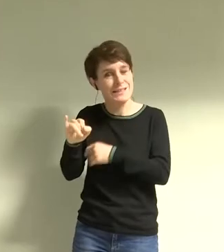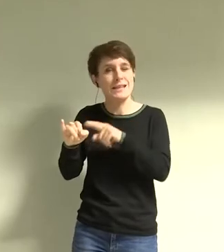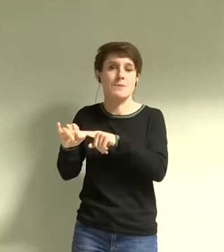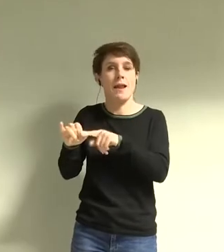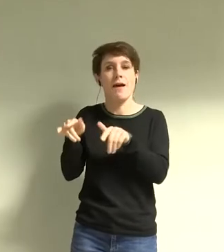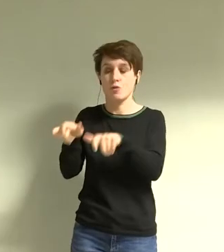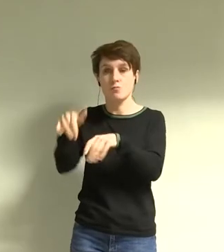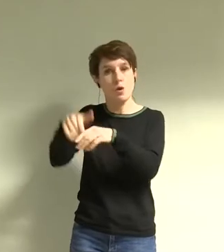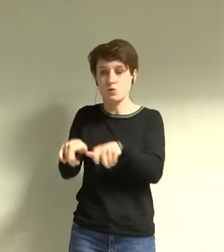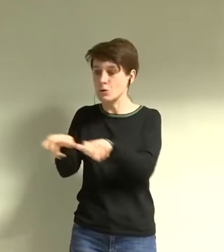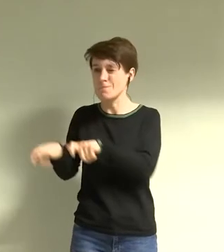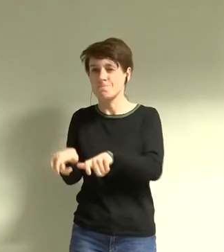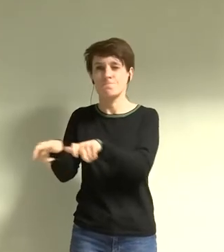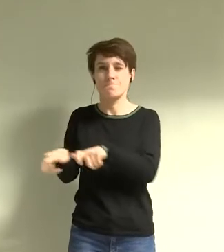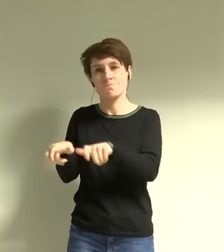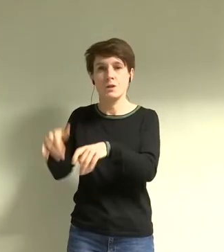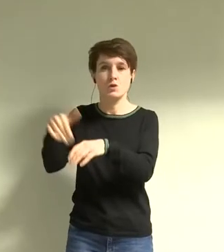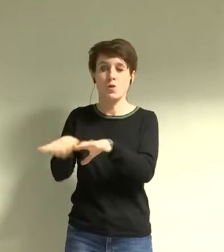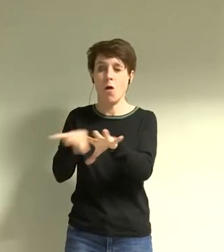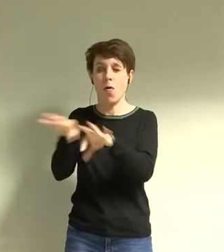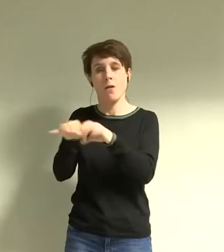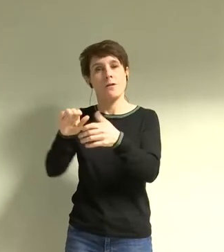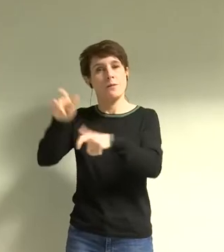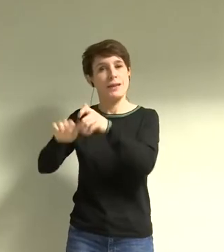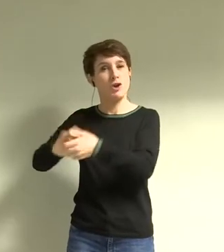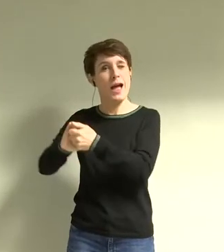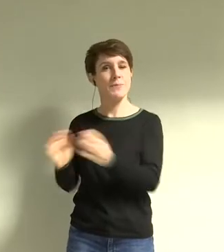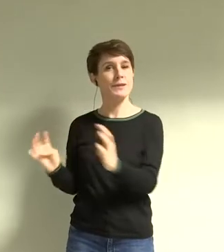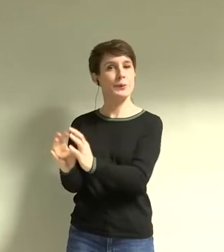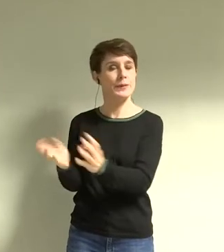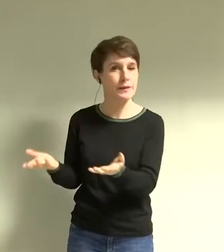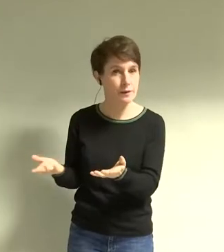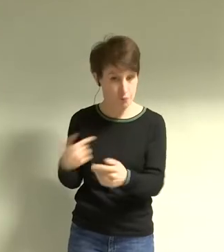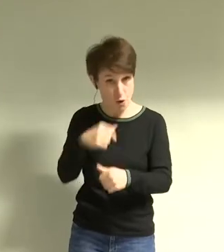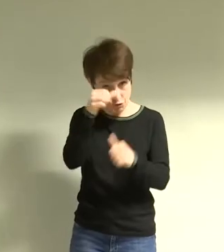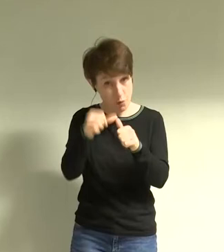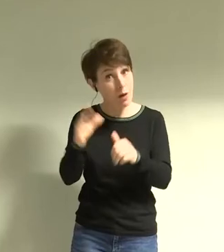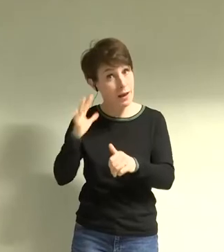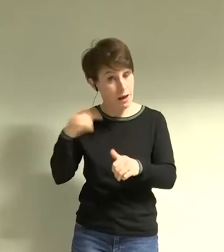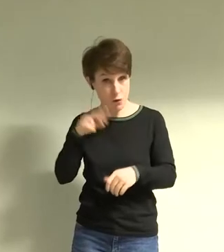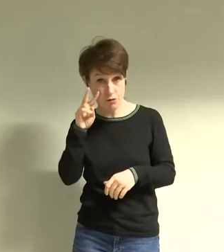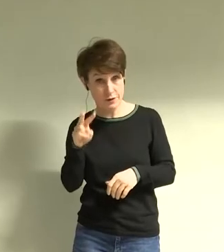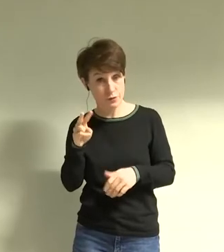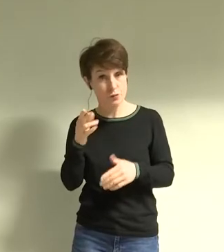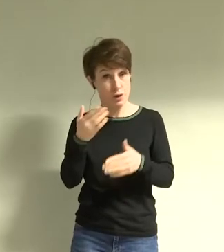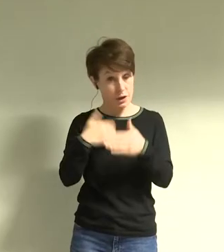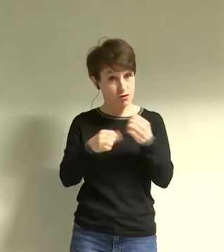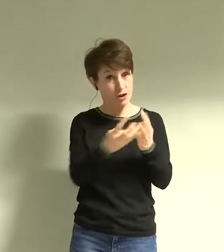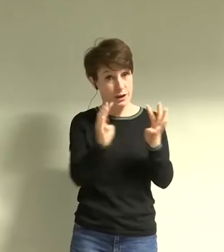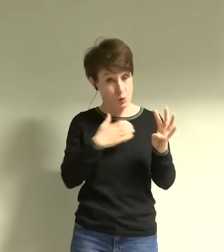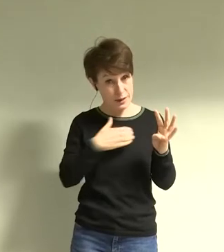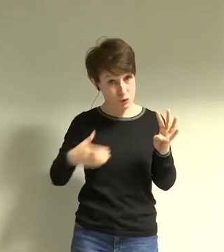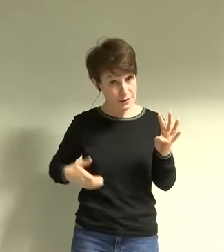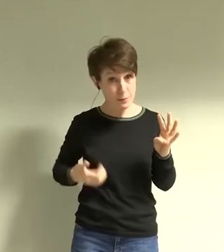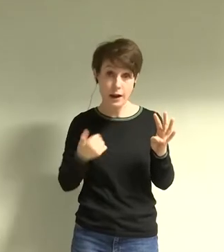et qui a été composé d'amis puisque je me souviens avoir vu de l'extérieur au conseil municipal l'un